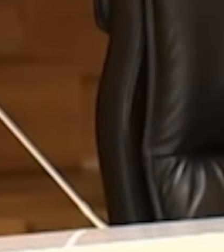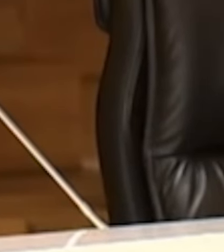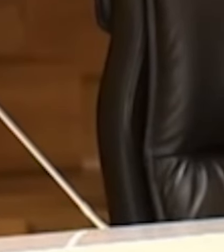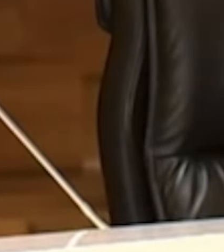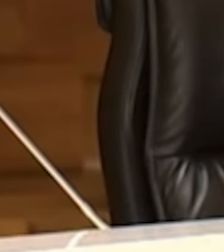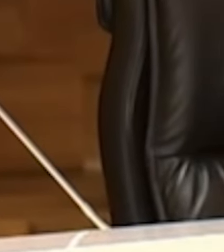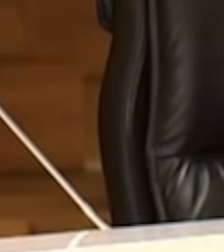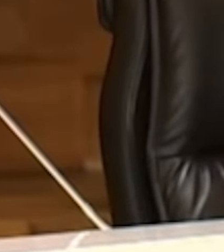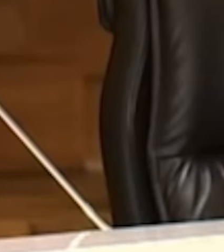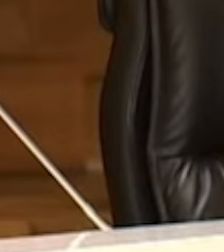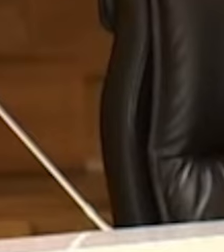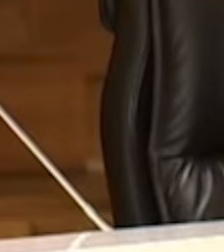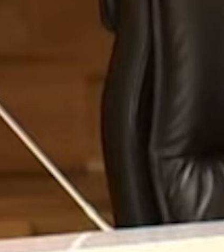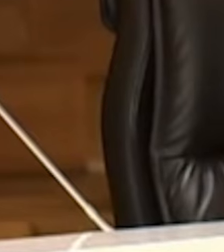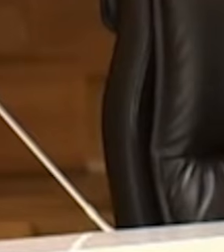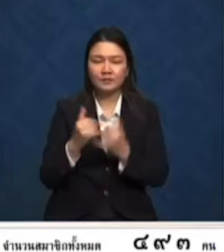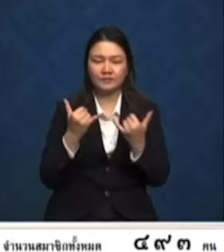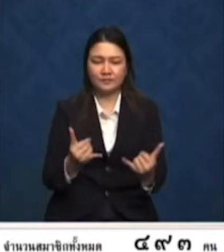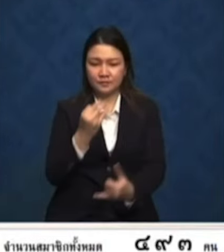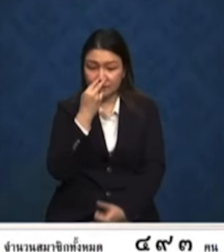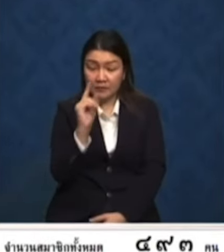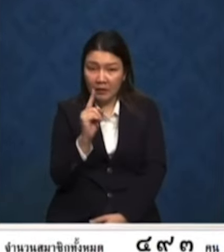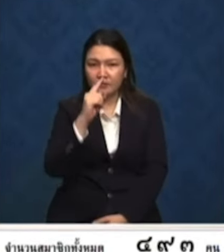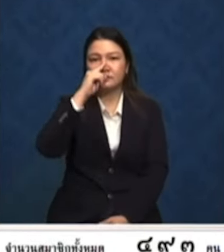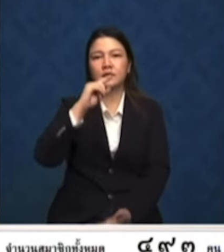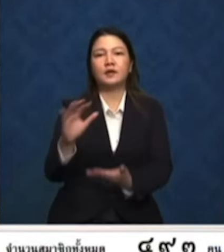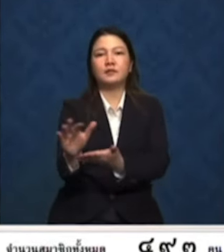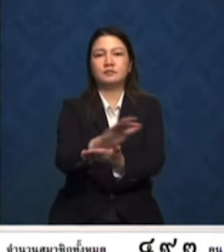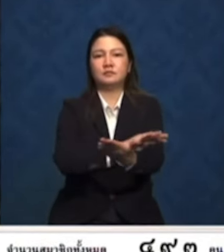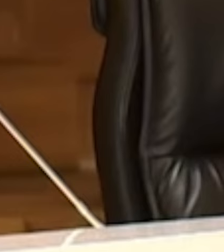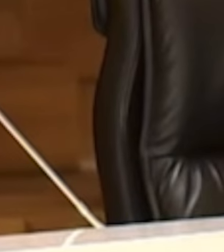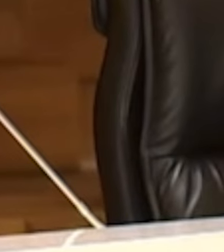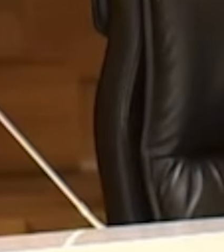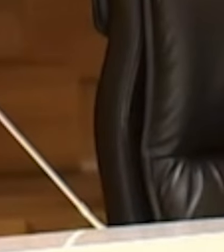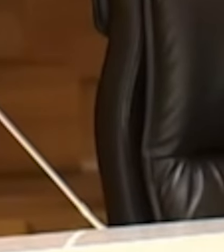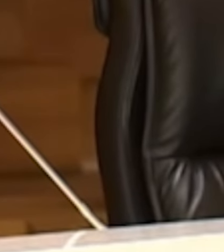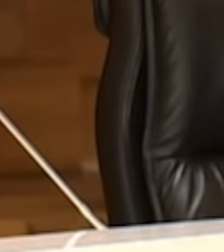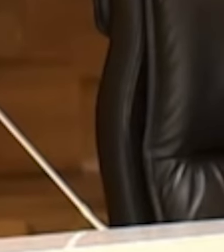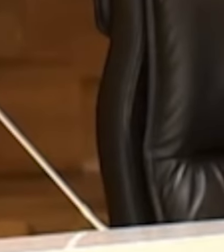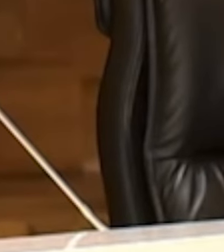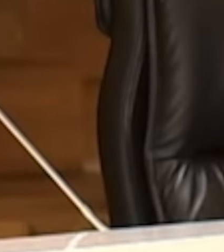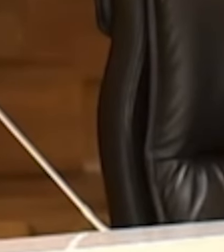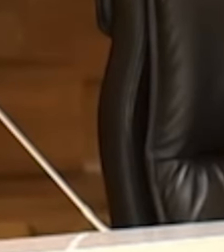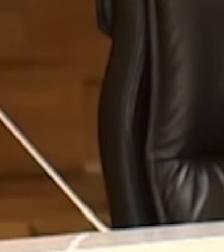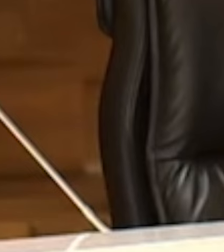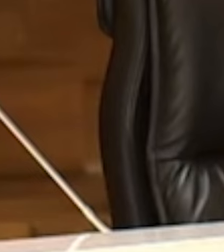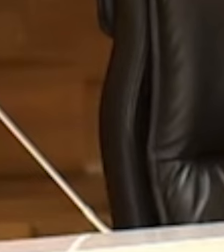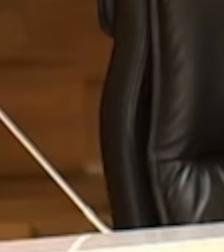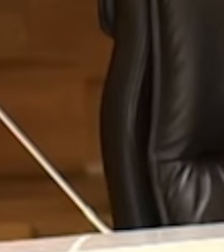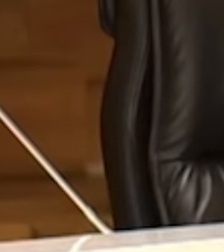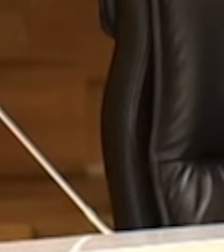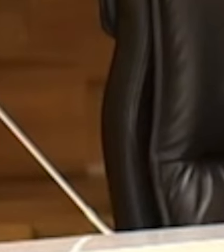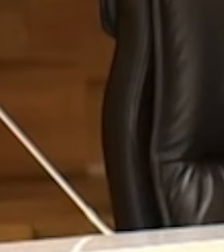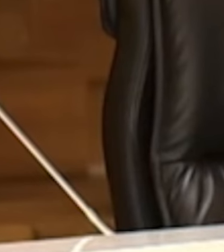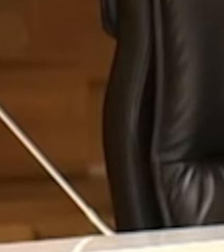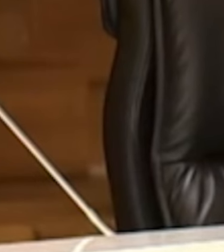ถนำไปสู่วิกฤตและหายนะประเทศเราได้ติดกับดักการจัดทำงบประมาณ